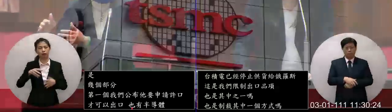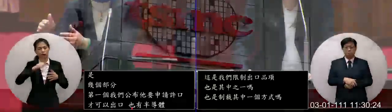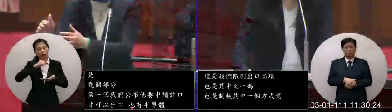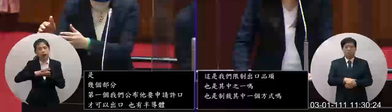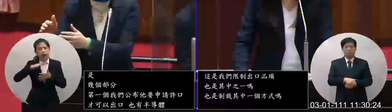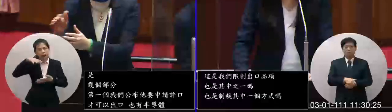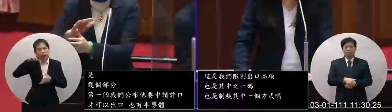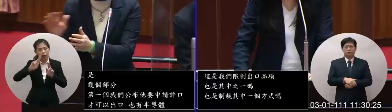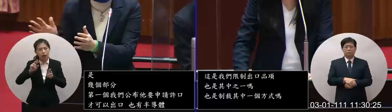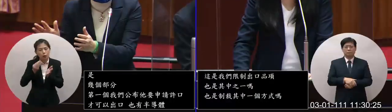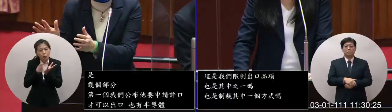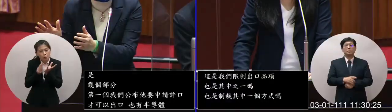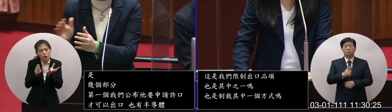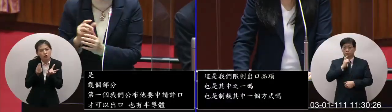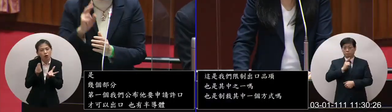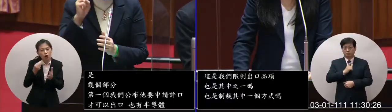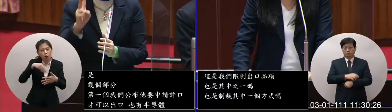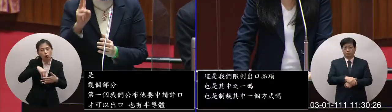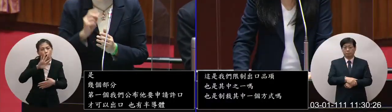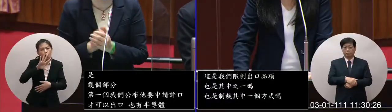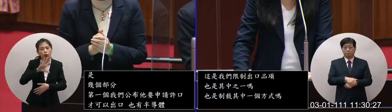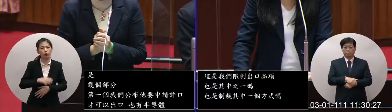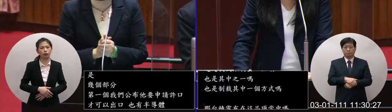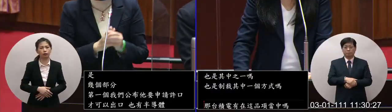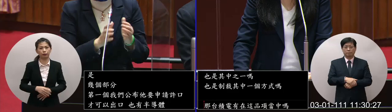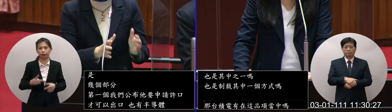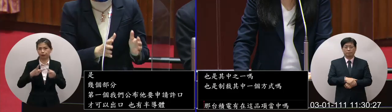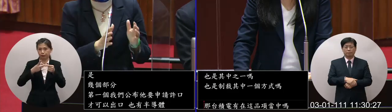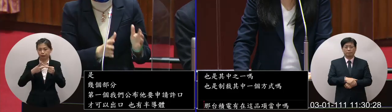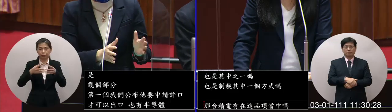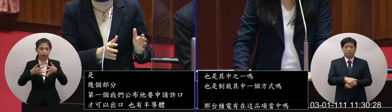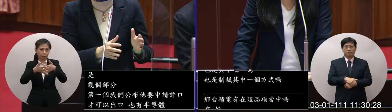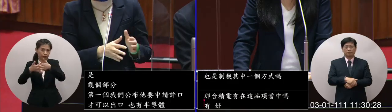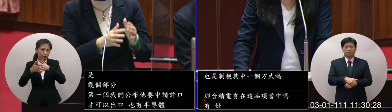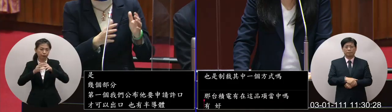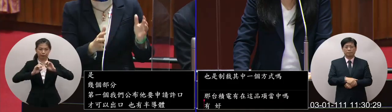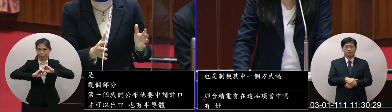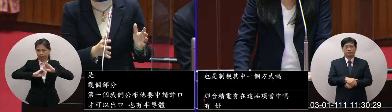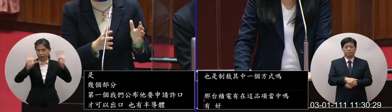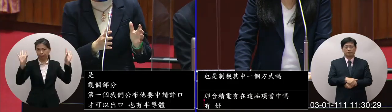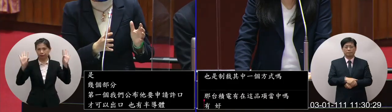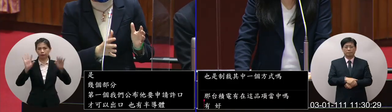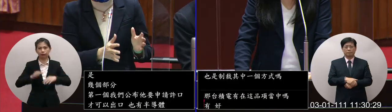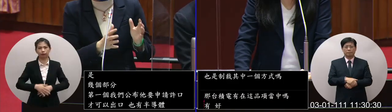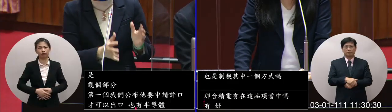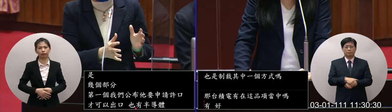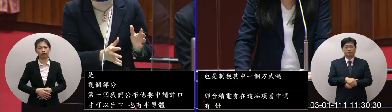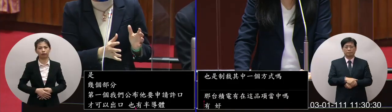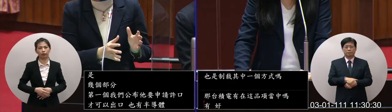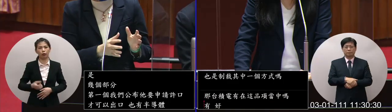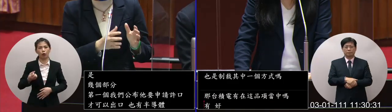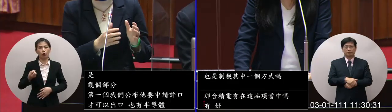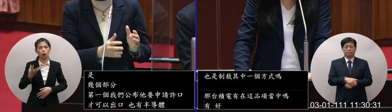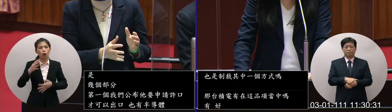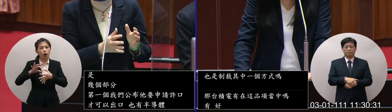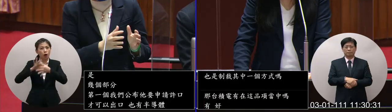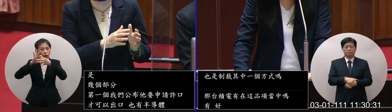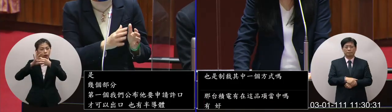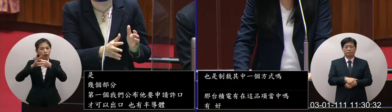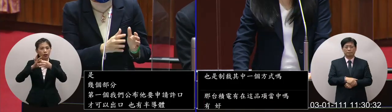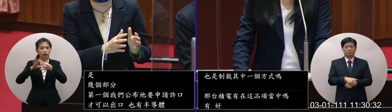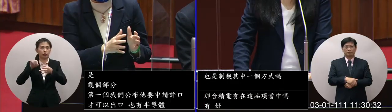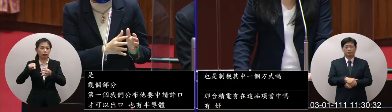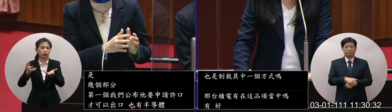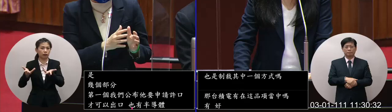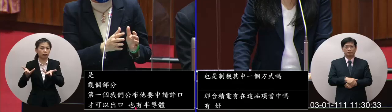有一小部分，不是全部哈。那第二个是因为美国已经发布，他会用这个华为的模式，也就是说